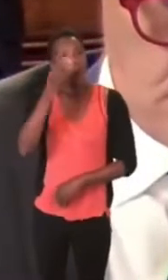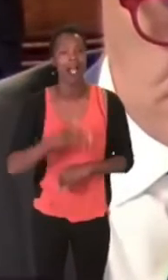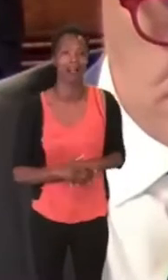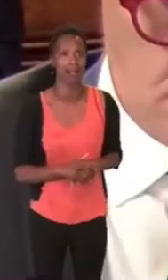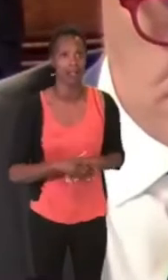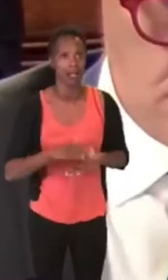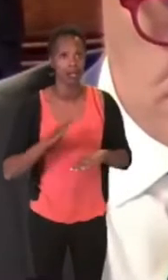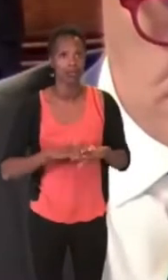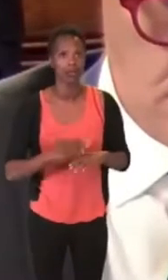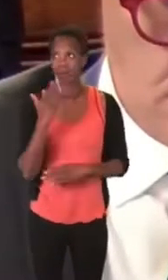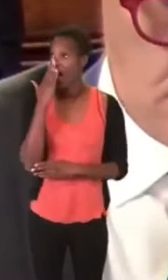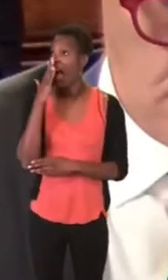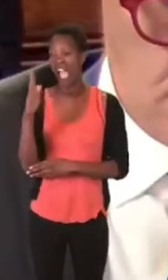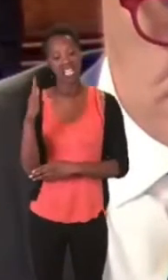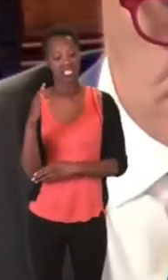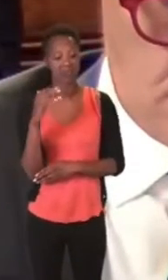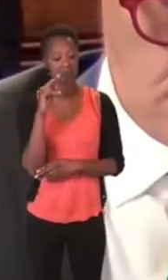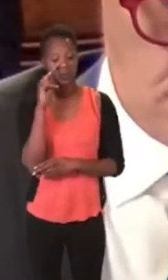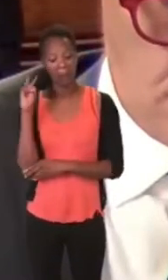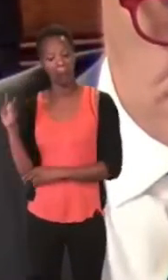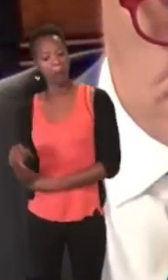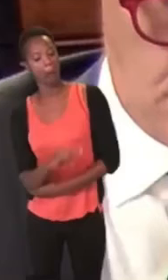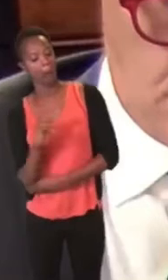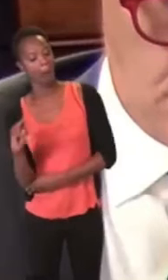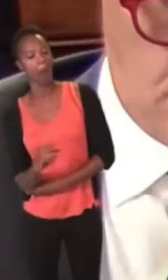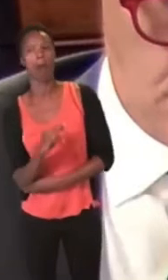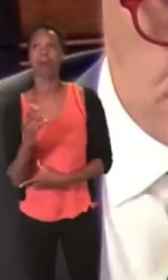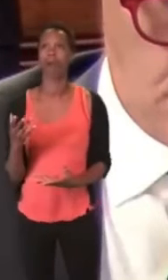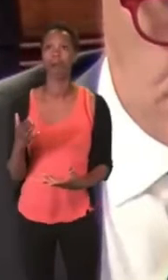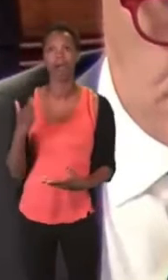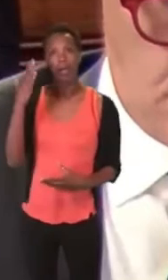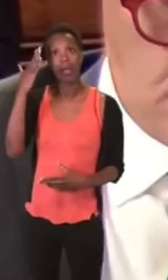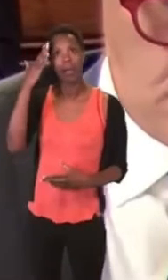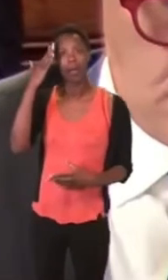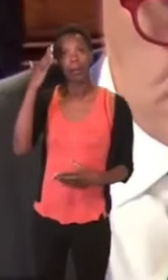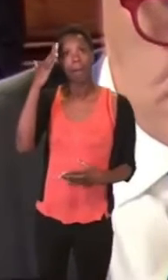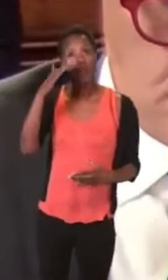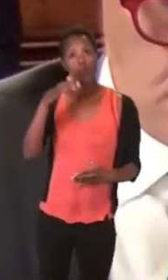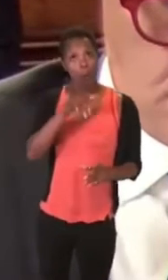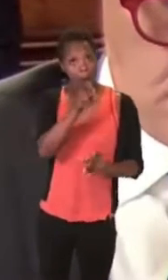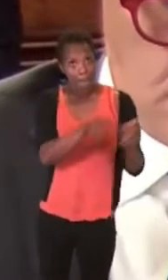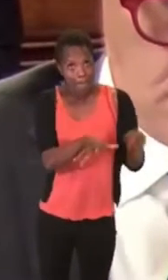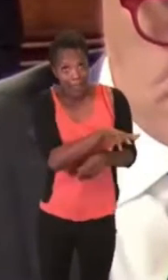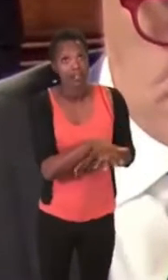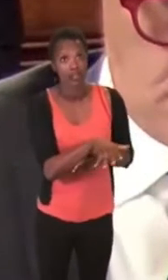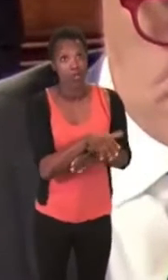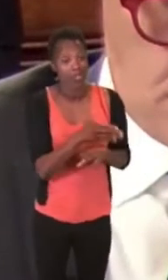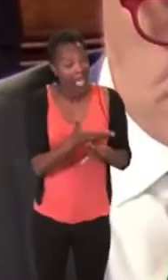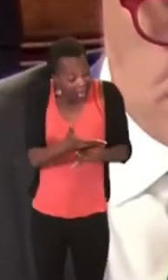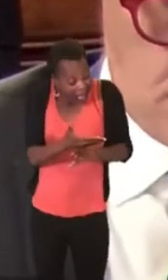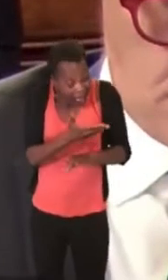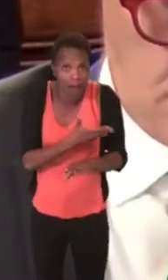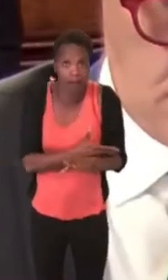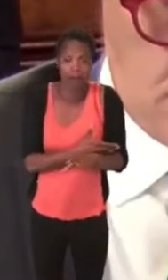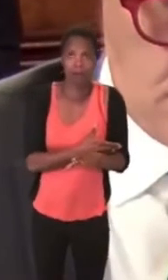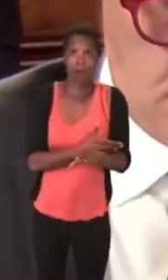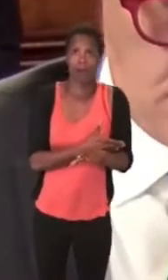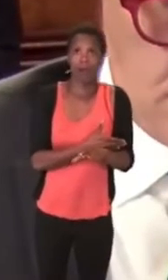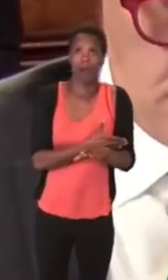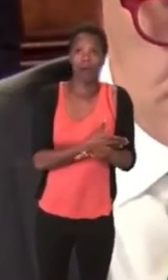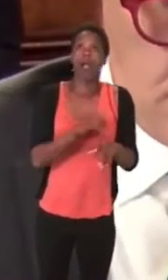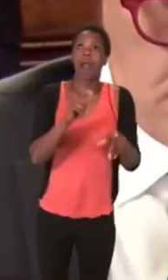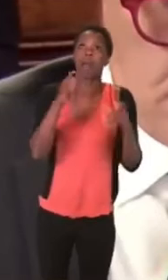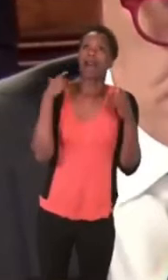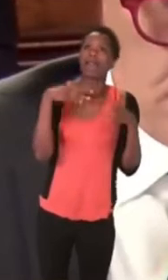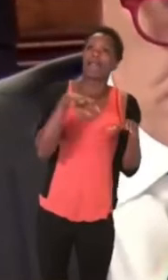posture condescendante à l'endroit de ceux qui précédemment ont travaillé, élus, fonctionnaires,